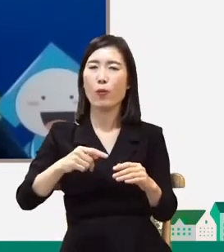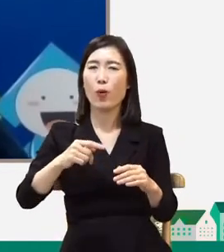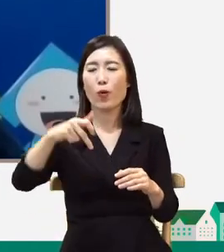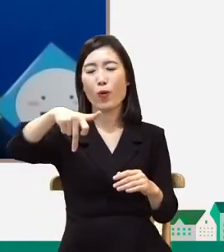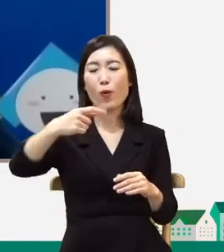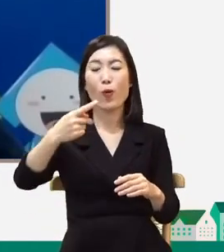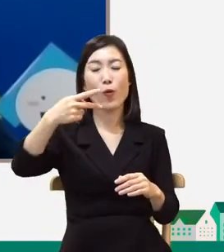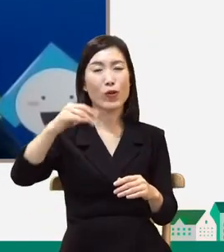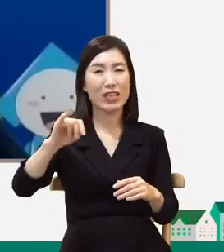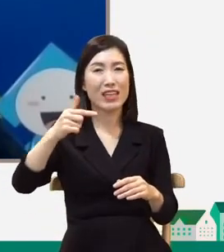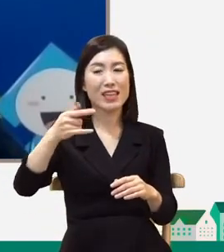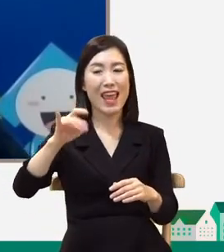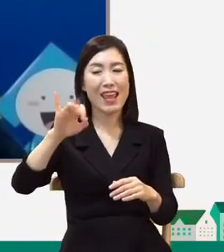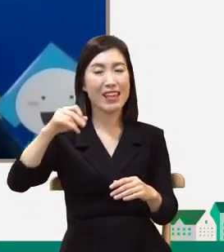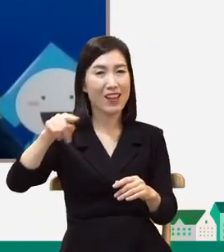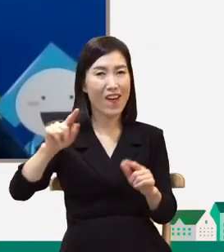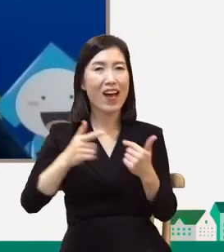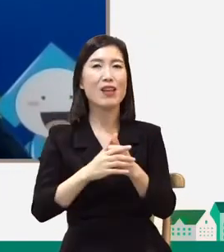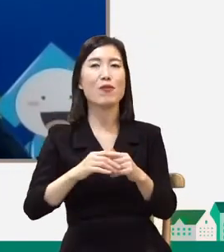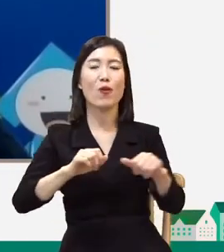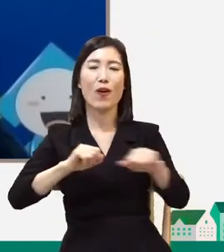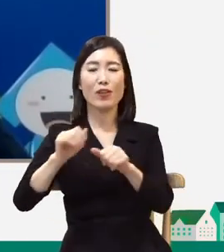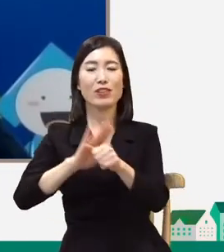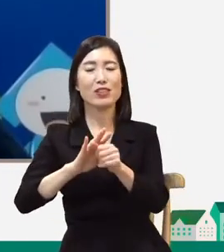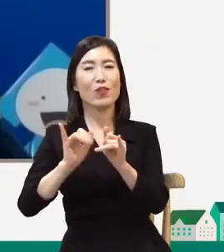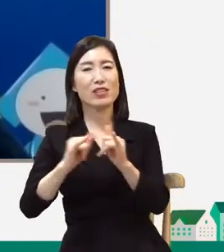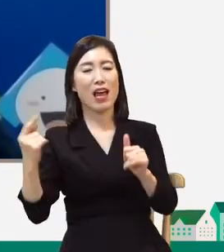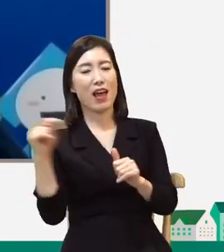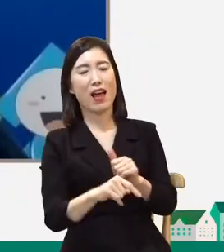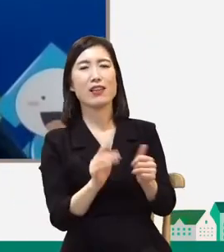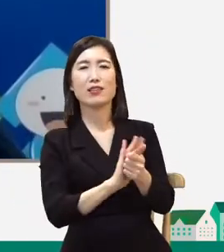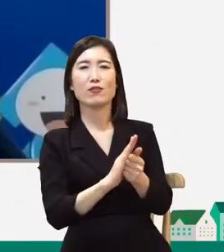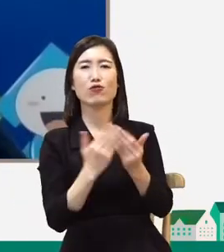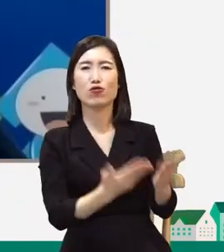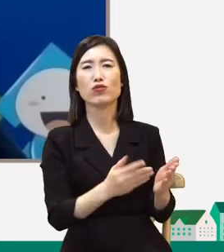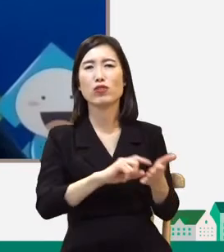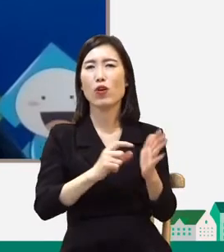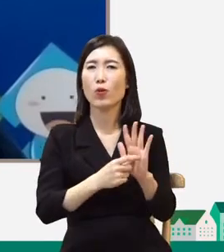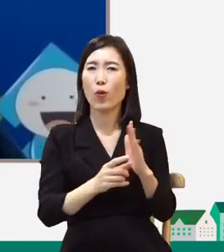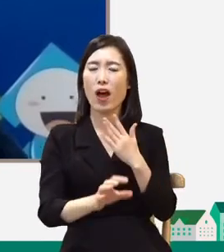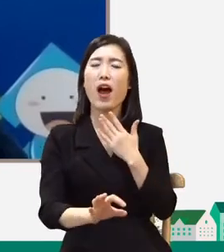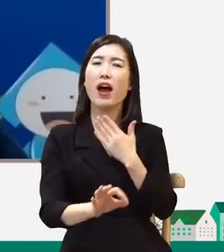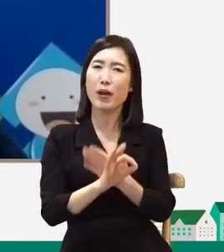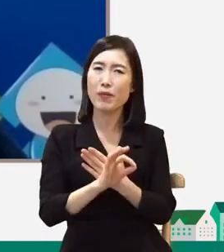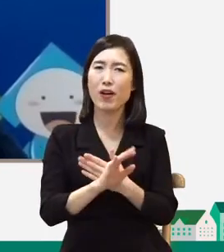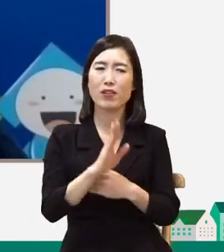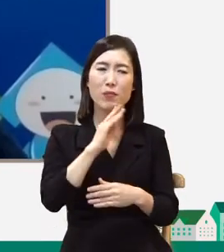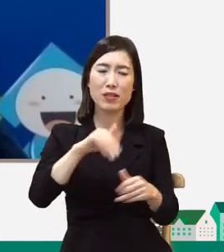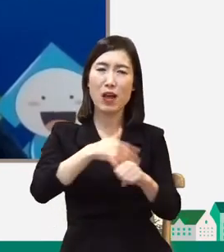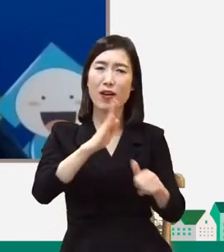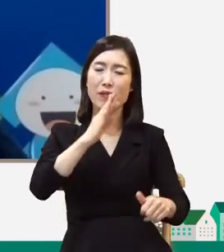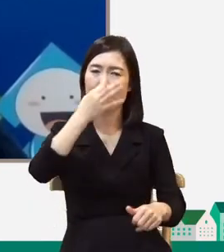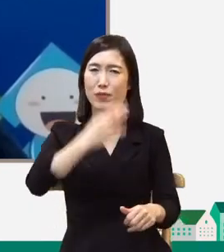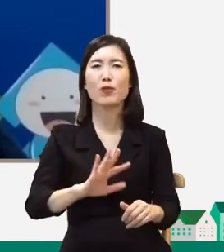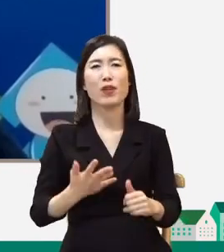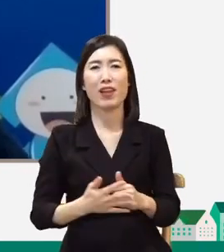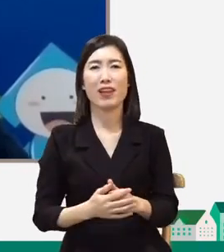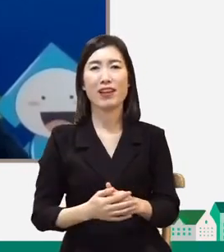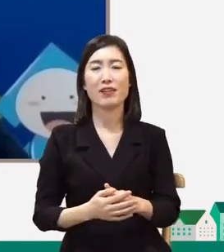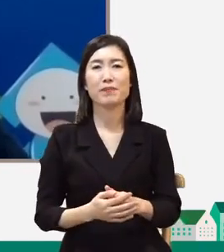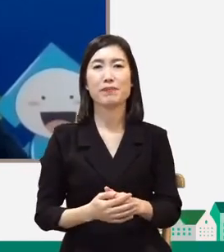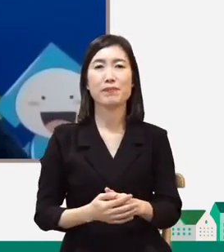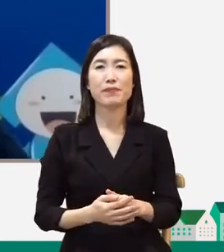팀장님이 말씀하신 것처럼 진짜 너무 힘들어하는 이제 상황이 벌어지면서 이 사회복지가